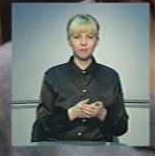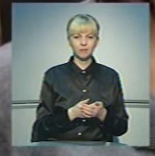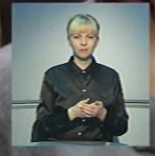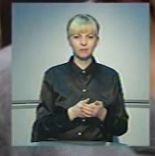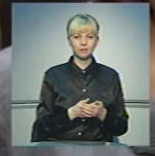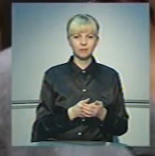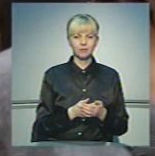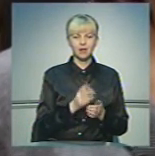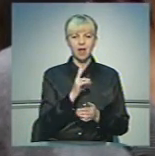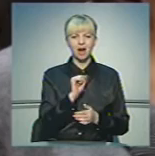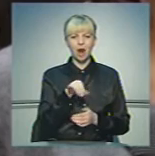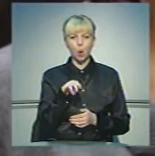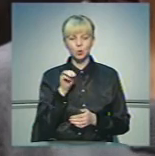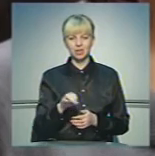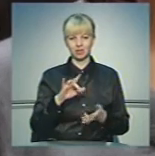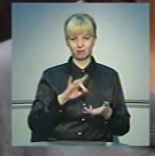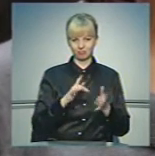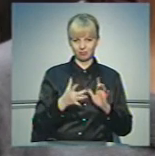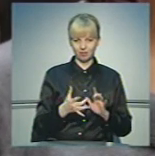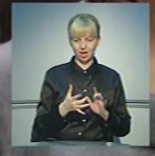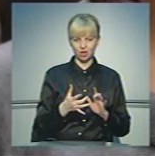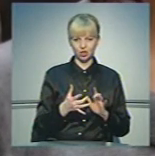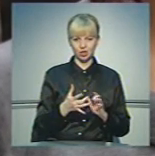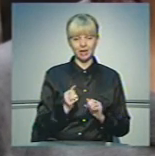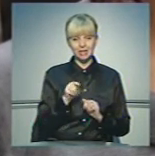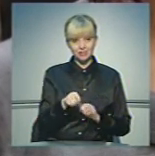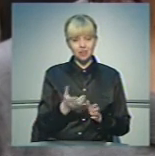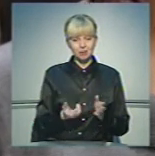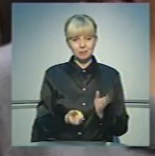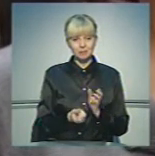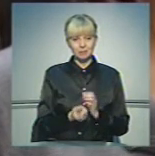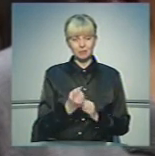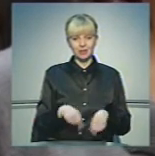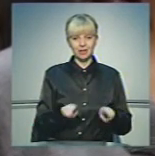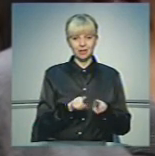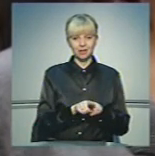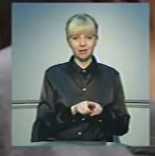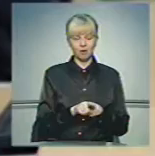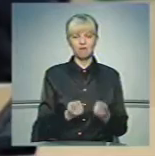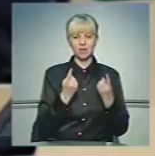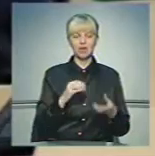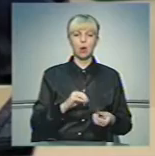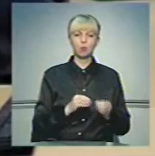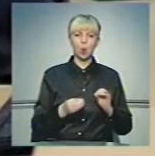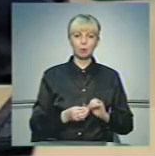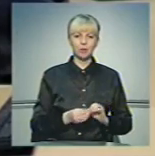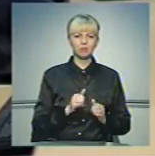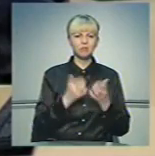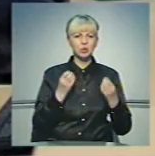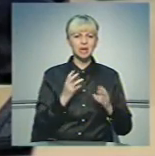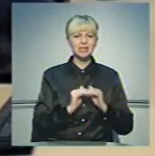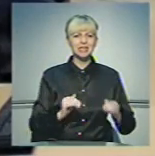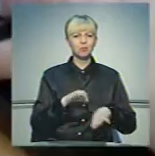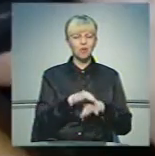заводити акаунти в соціальних мережах. І звідси пішла, ну, така велика-велика проблема. Щодня